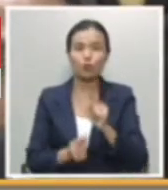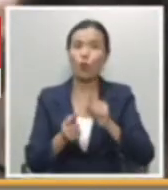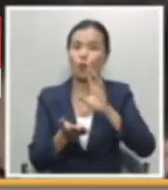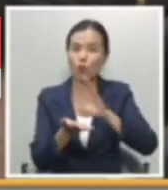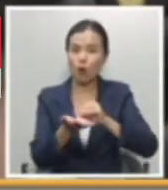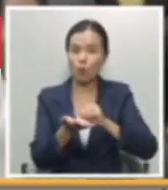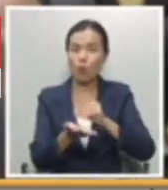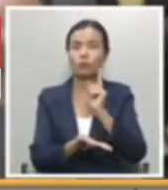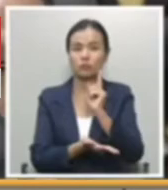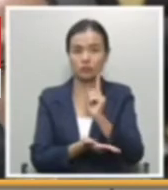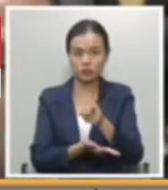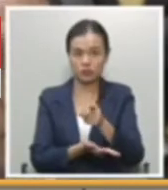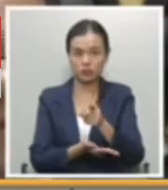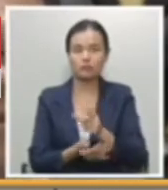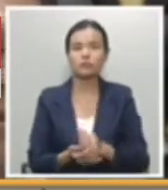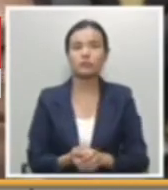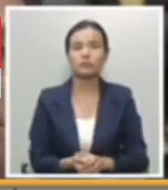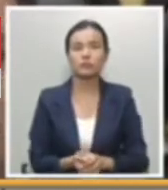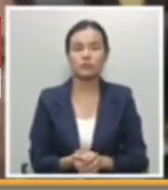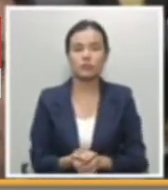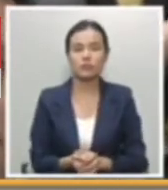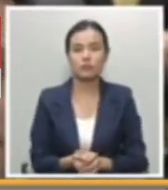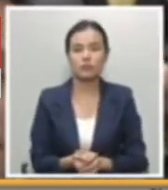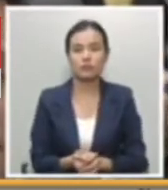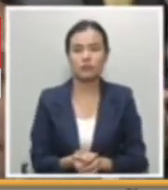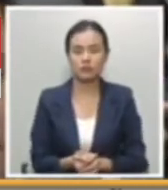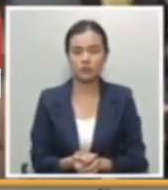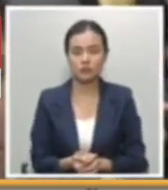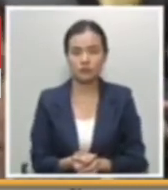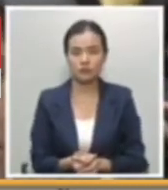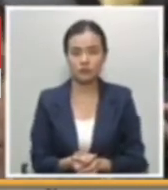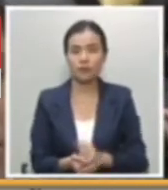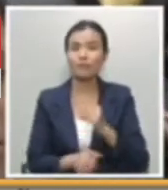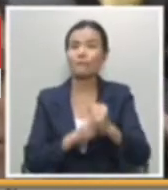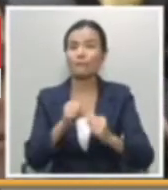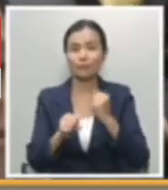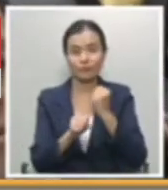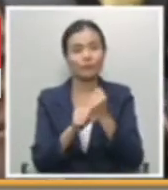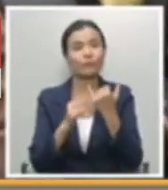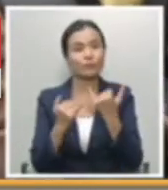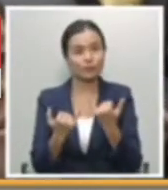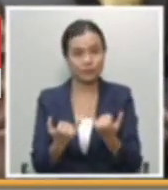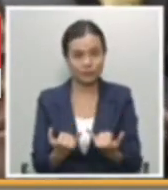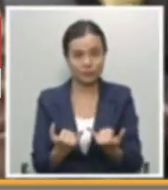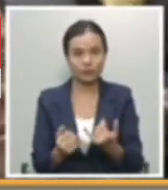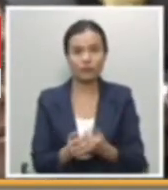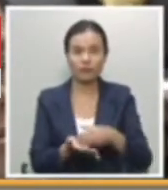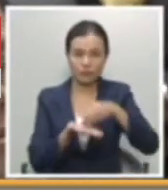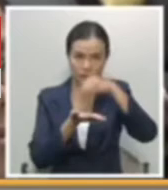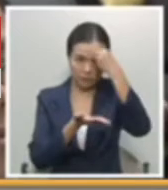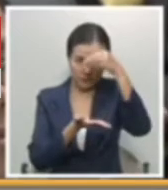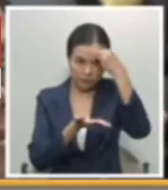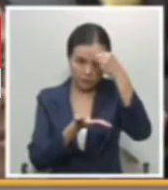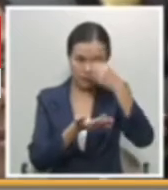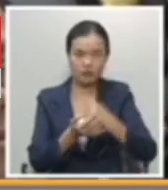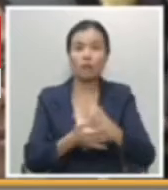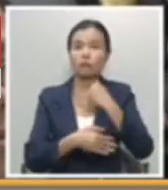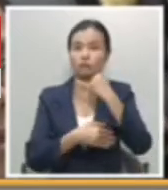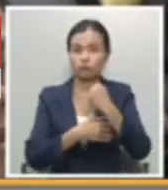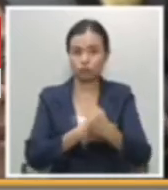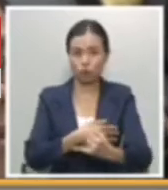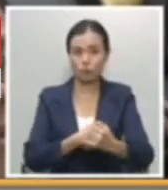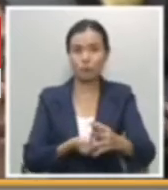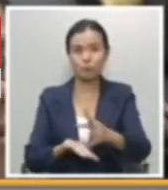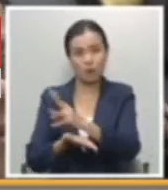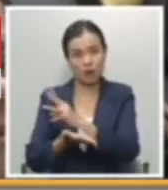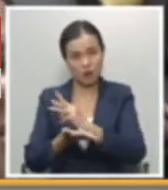แล้วพบว่าในปีนี้นักศึกษาที่จบจากมหา